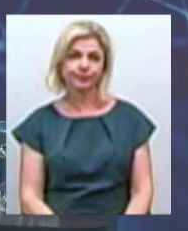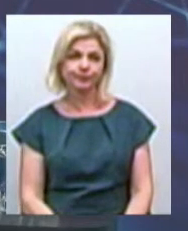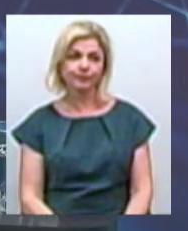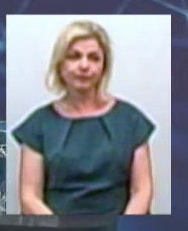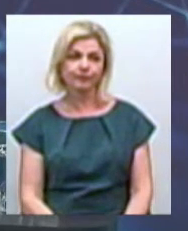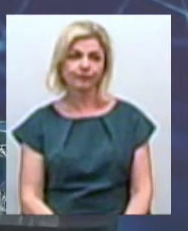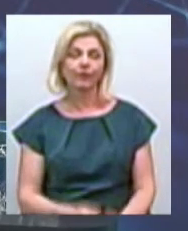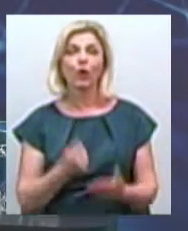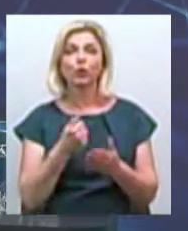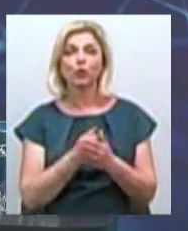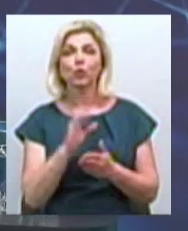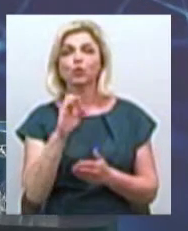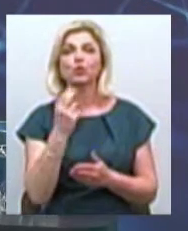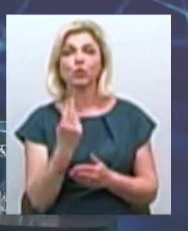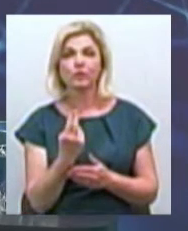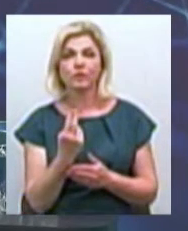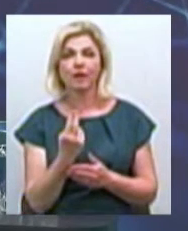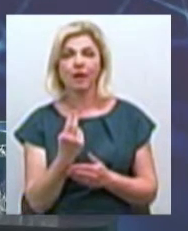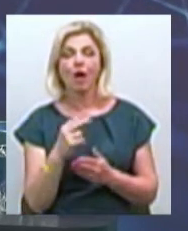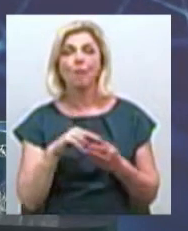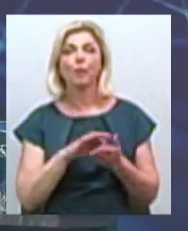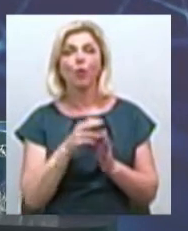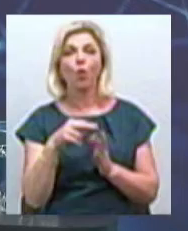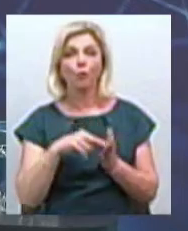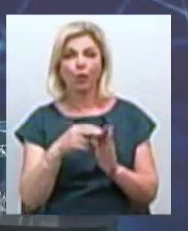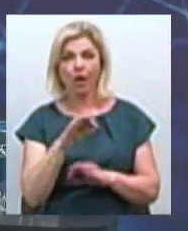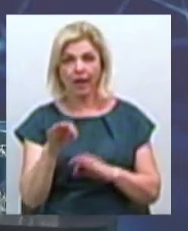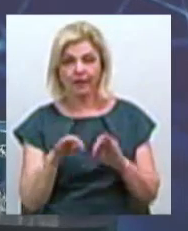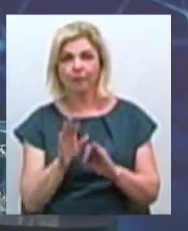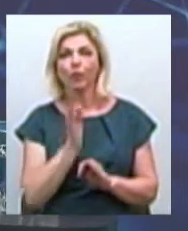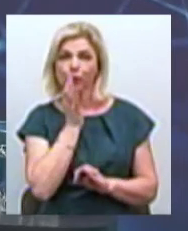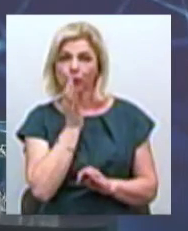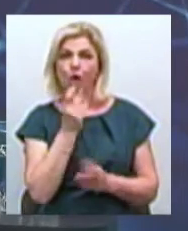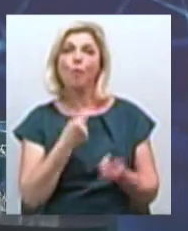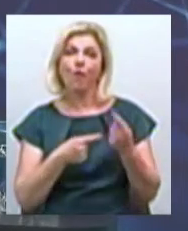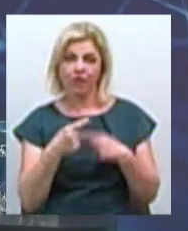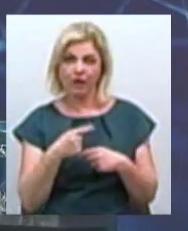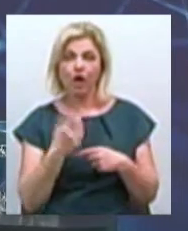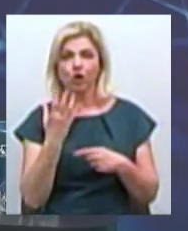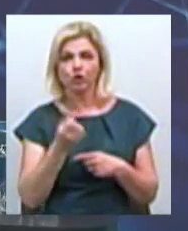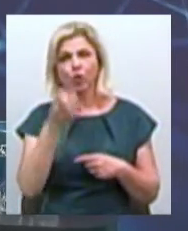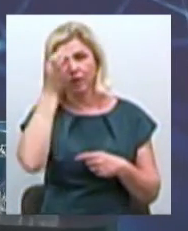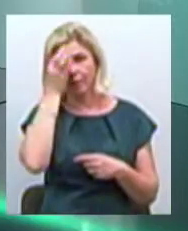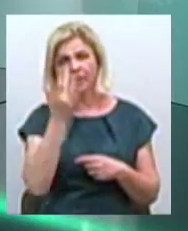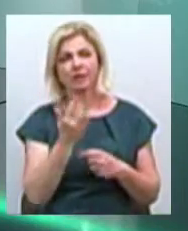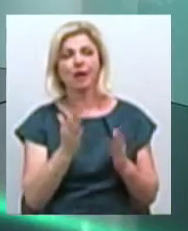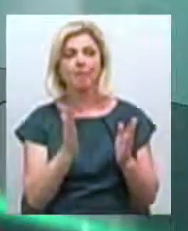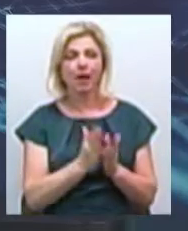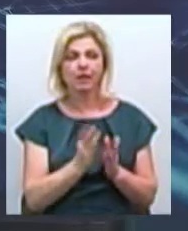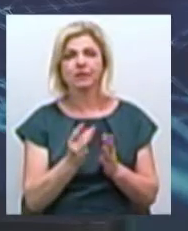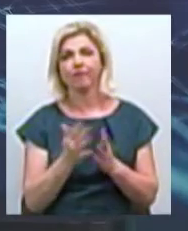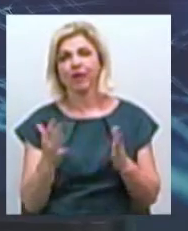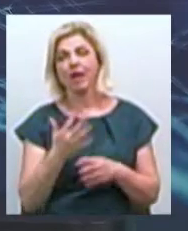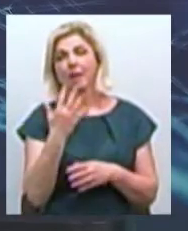Тетяна, до соціальних проєктів ми повернемось. Будь ласка, ще раз нагадайте, скільки великих, скільки малих?